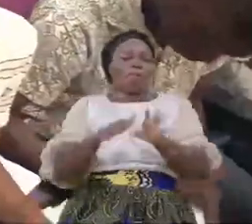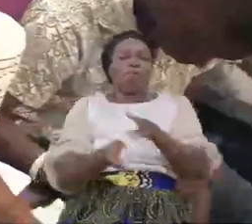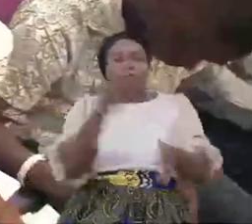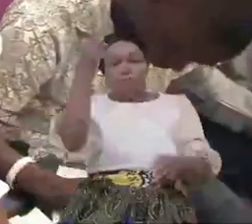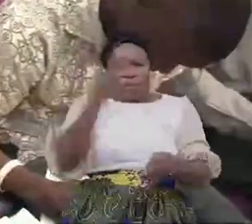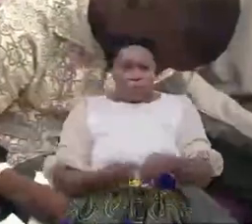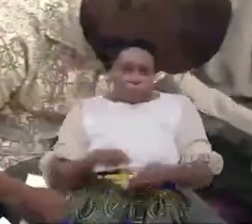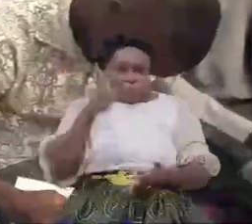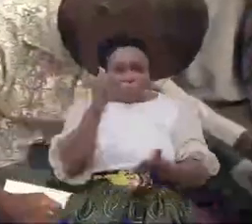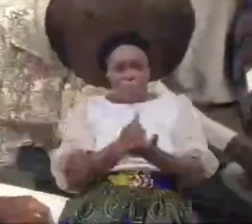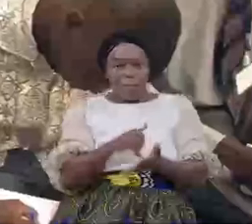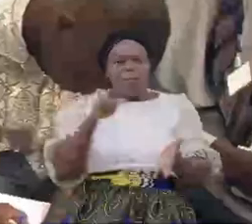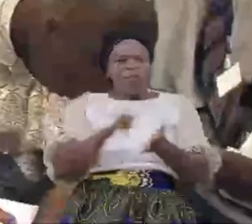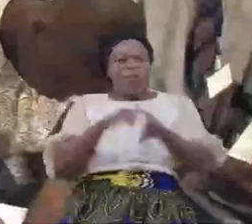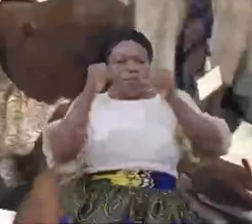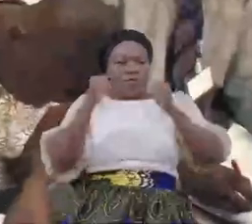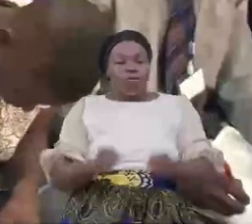La force là va revenir.